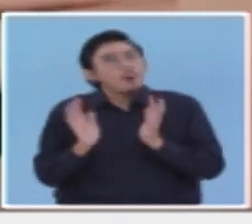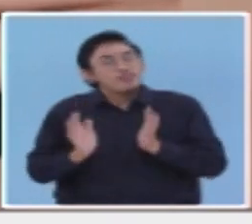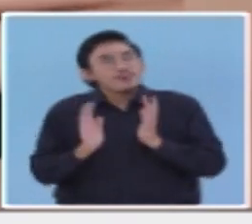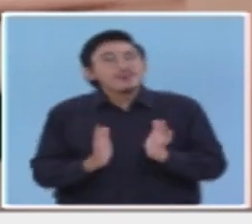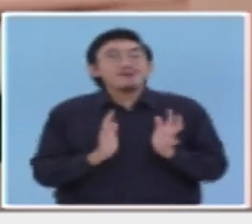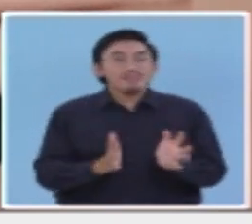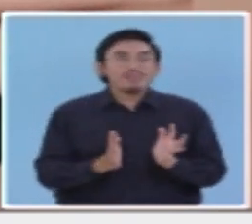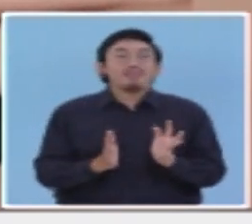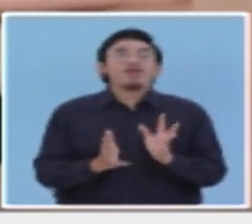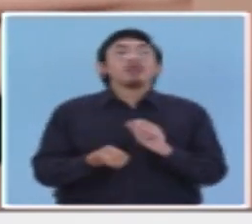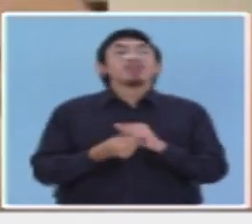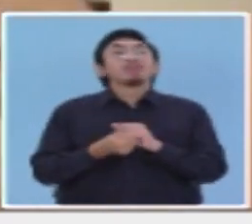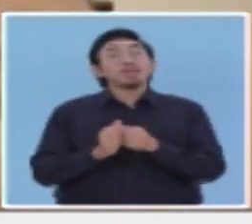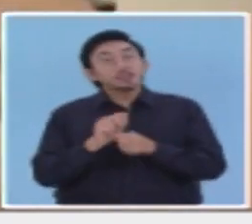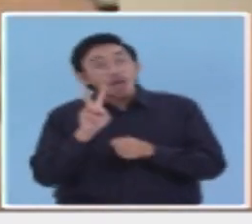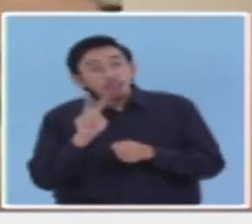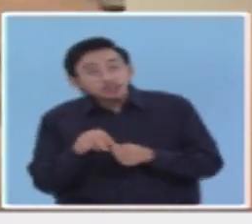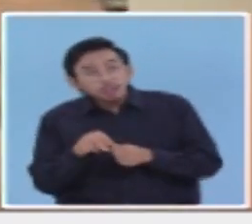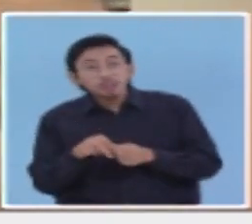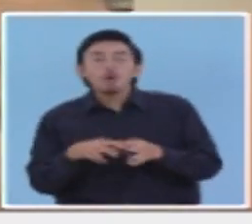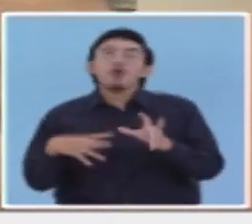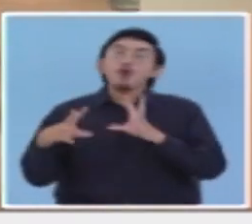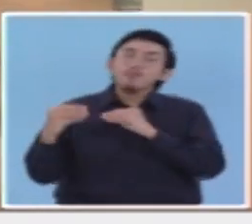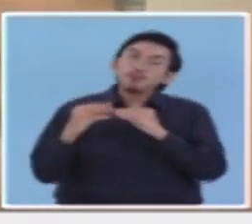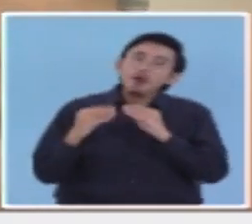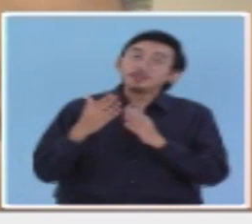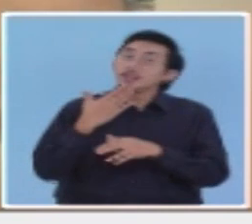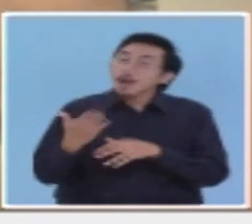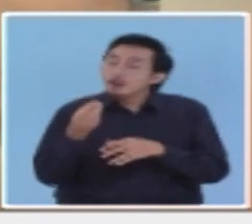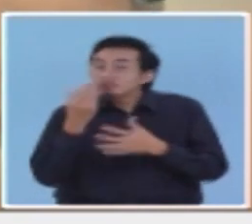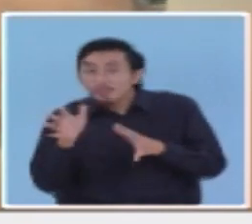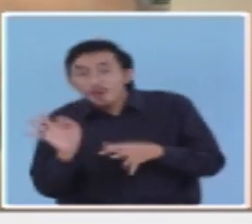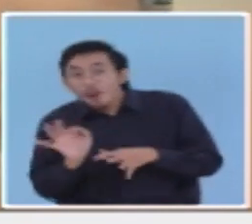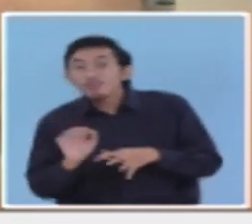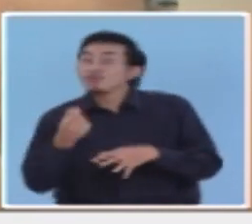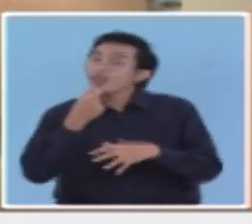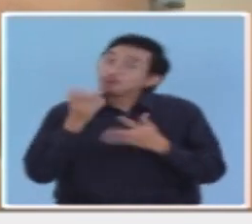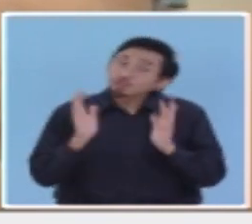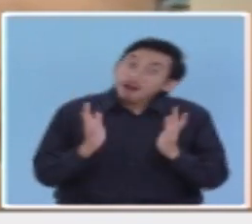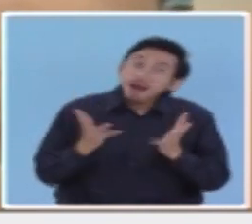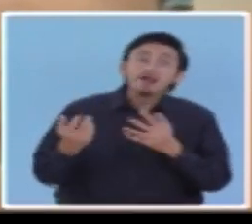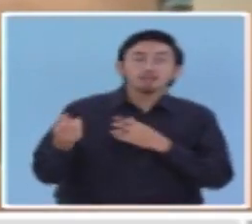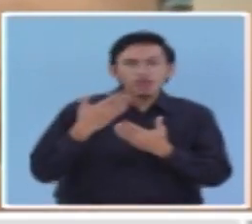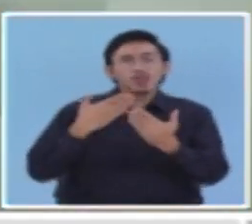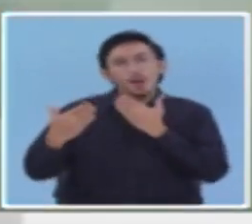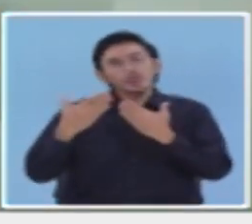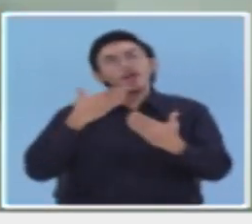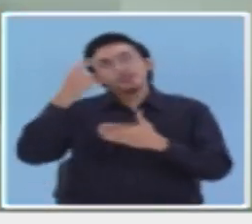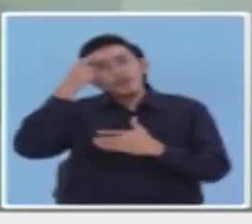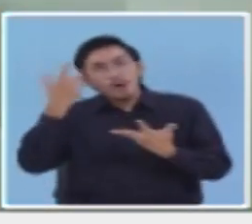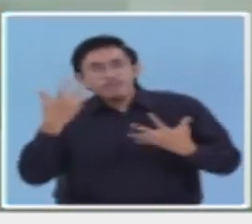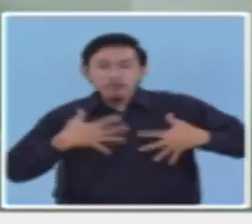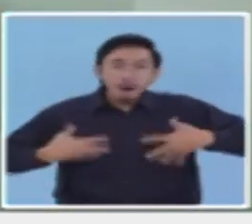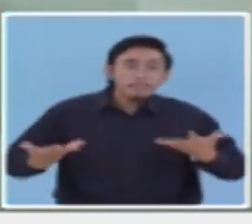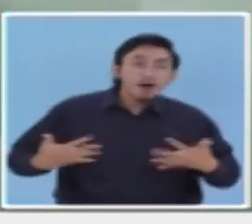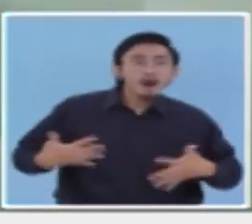diajak ngobrol, terus sudah makan apa belum, sudah minum obat apa belum, masih sakit enggak, apa yang sakit. Kadang saya